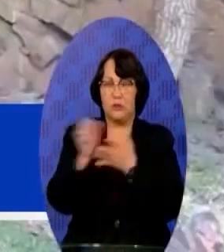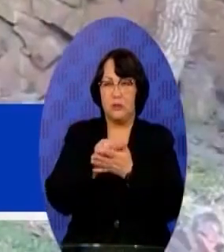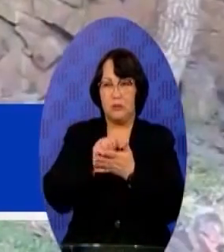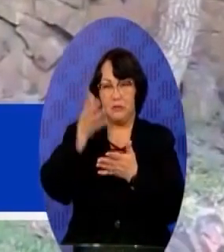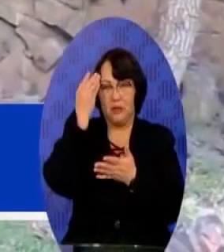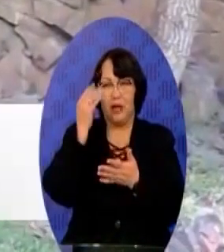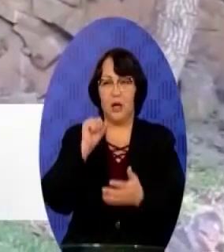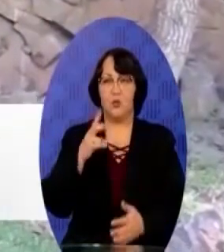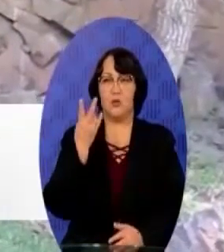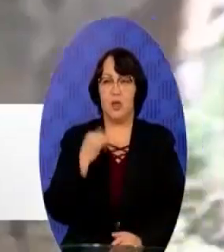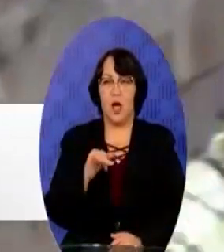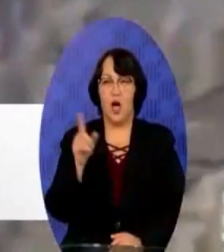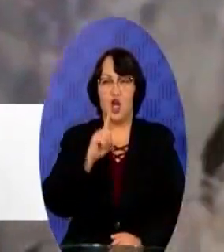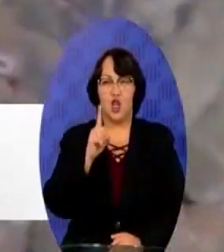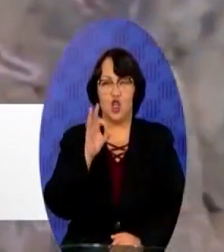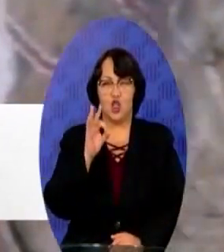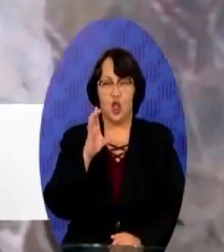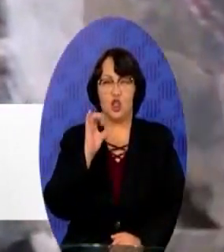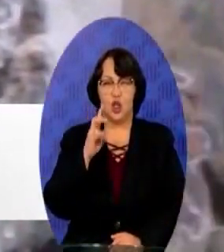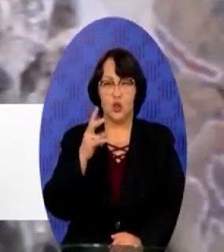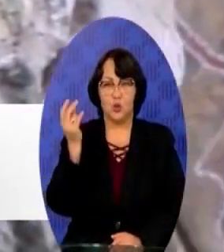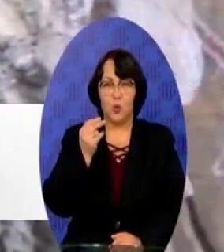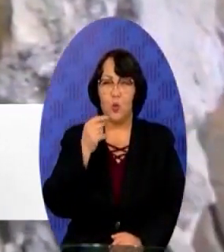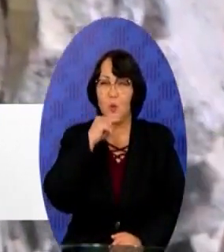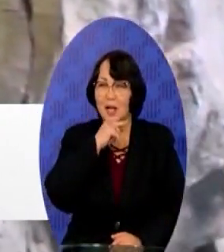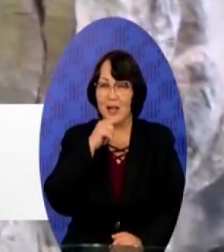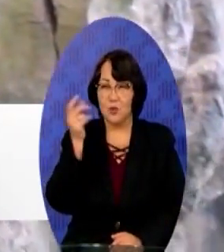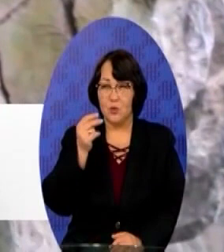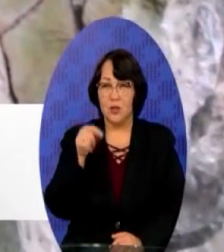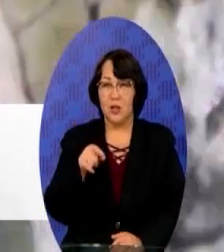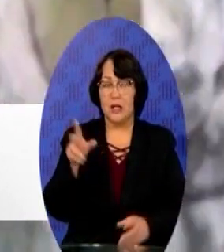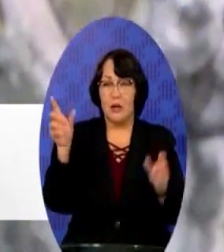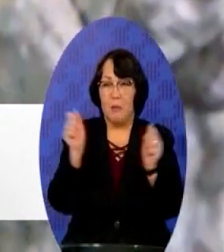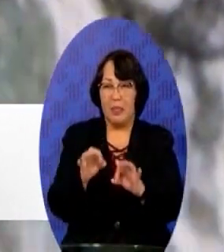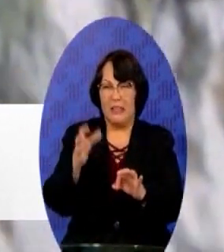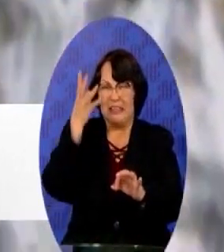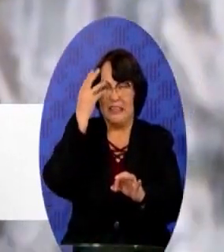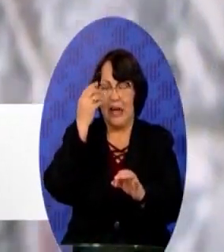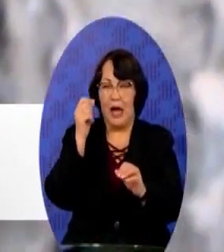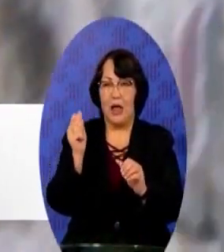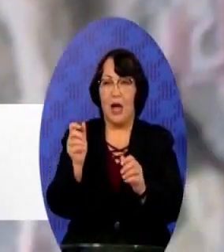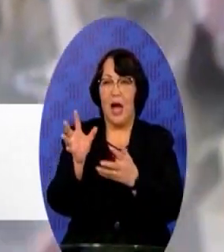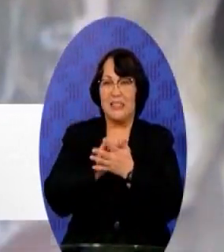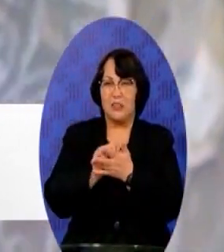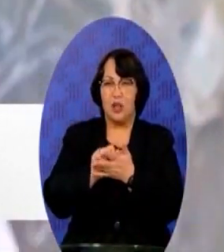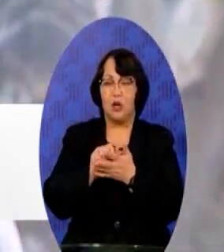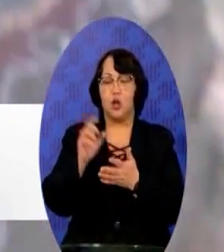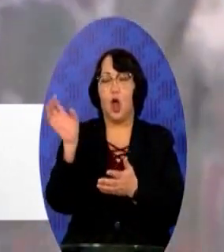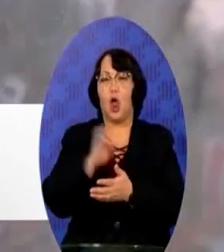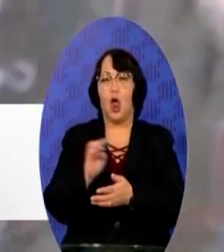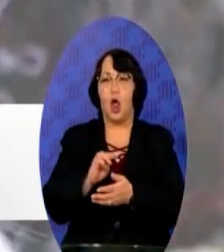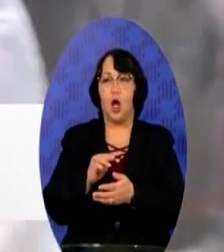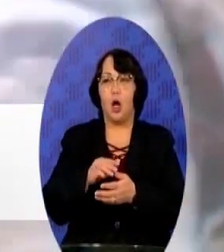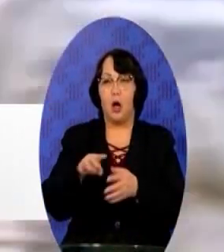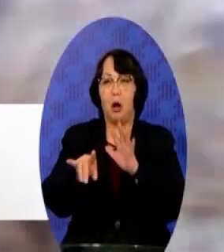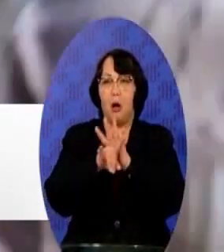маш их байна. Тэр засан зургийг сүйтэн гэдгийг тэр одоо сэлмэл зургийг баларна гэдгийг ойлгохгүй. Одоо мала